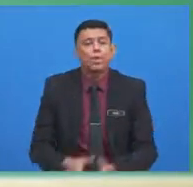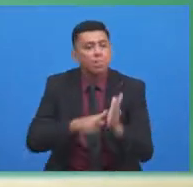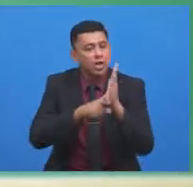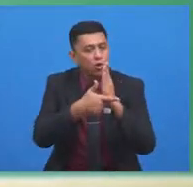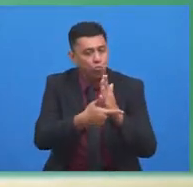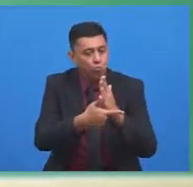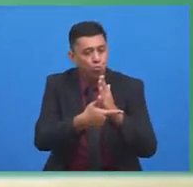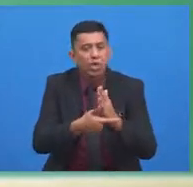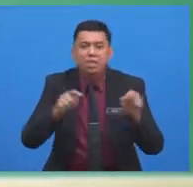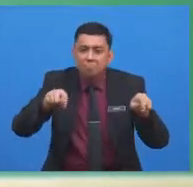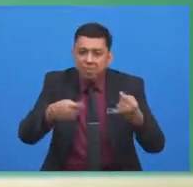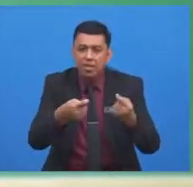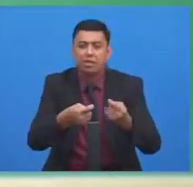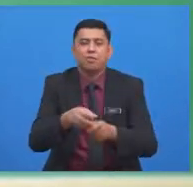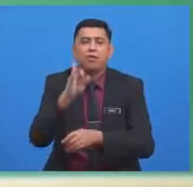melalui tindakan frost.